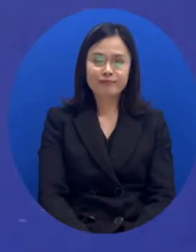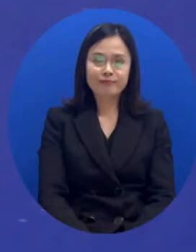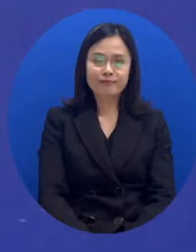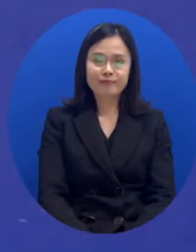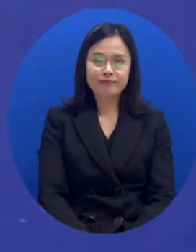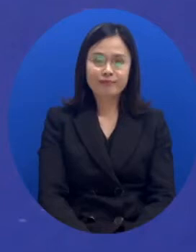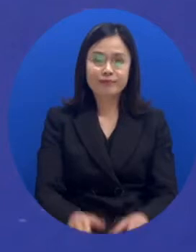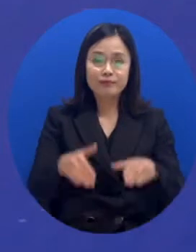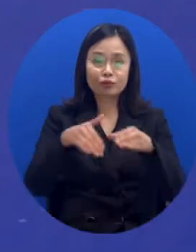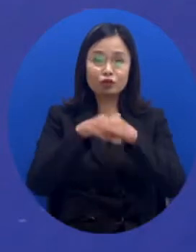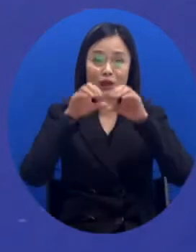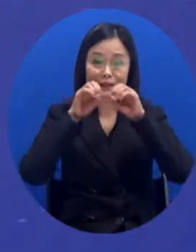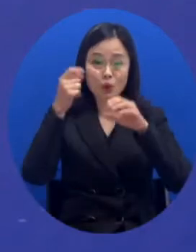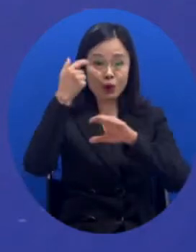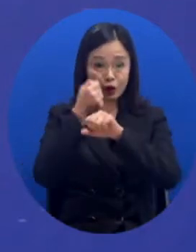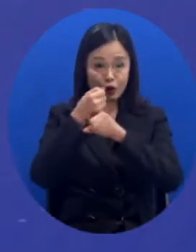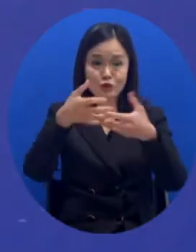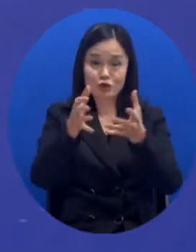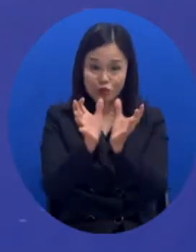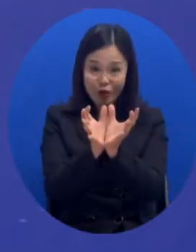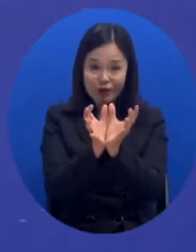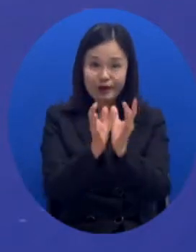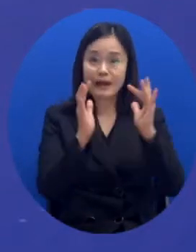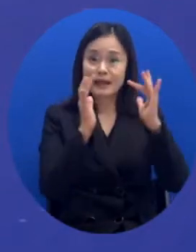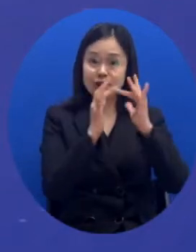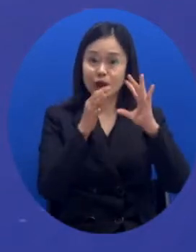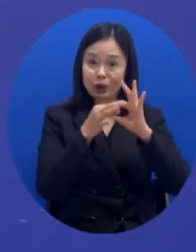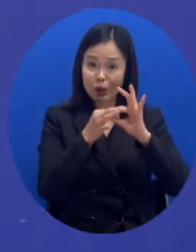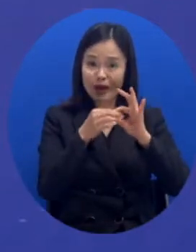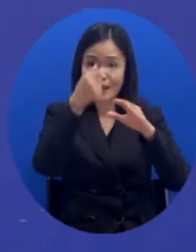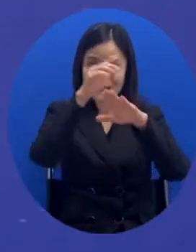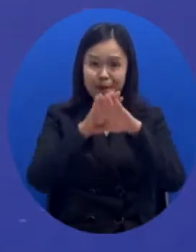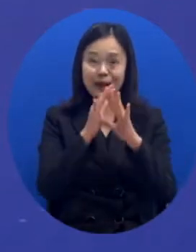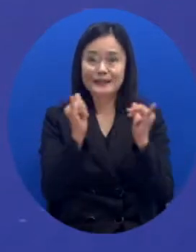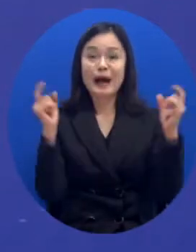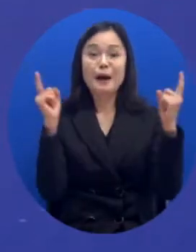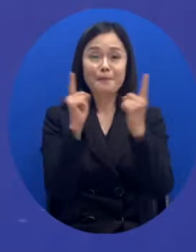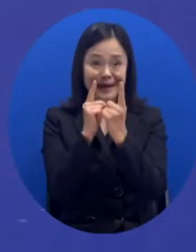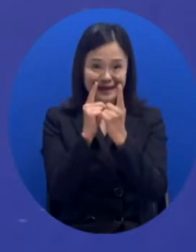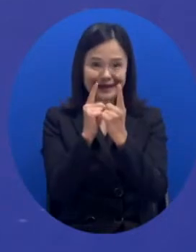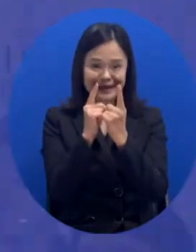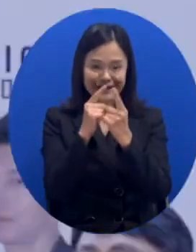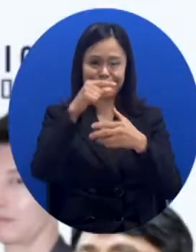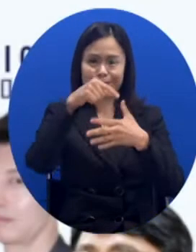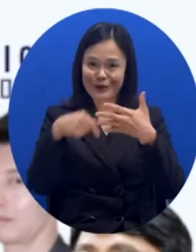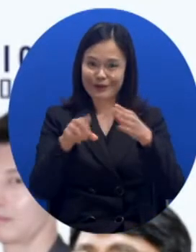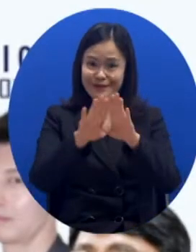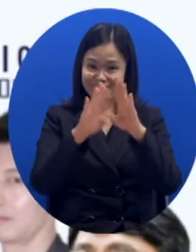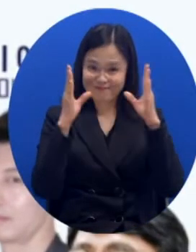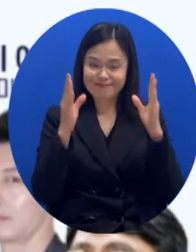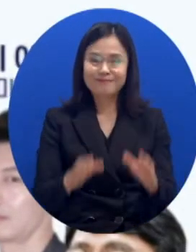문화 선교 연구원이 온 택트 포럼 예배자 운 라인을 만나다 를 개최합니다